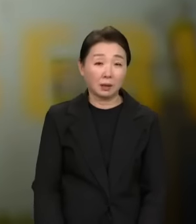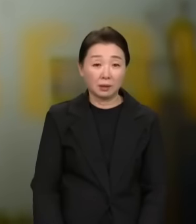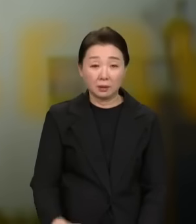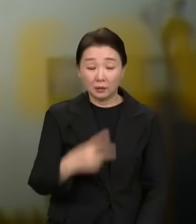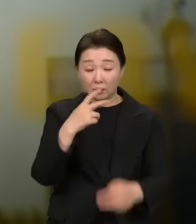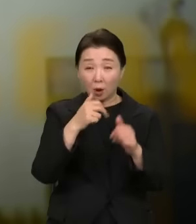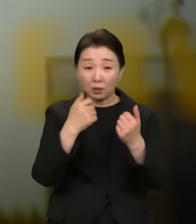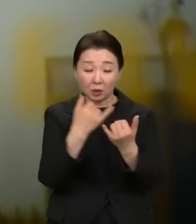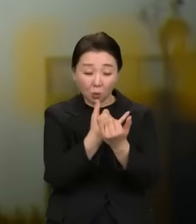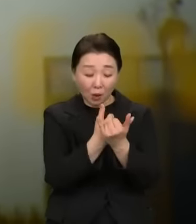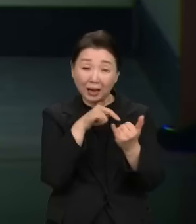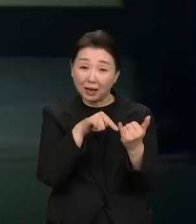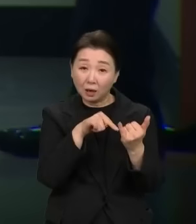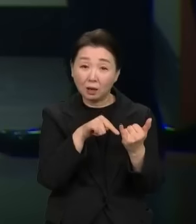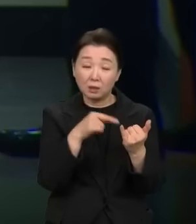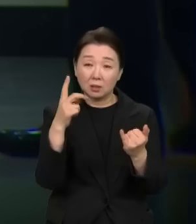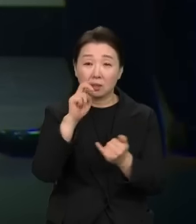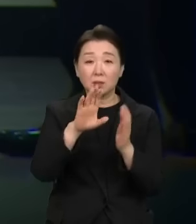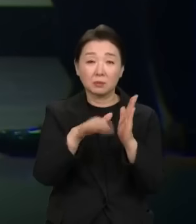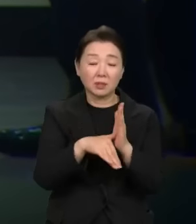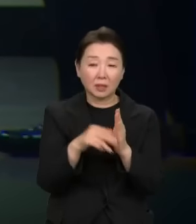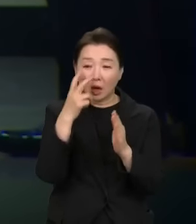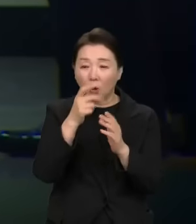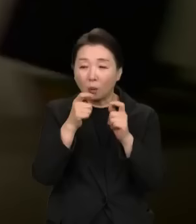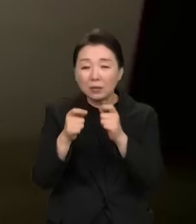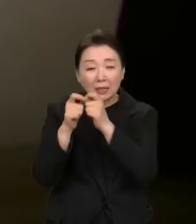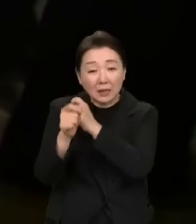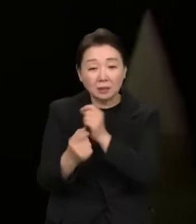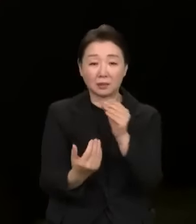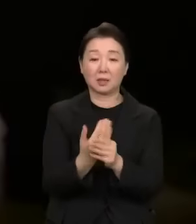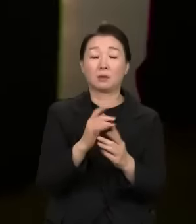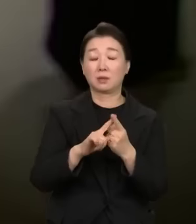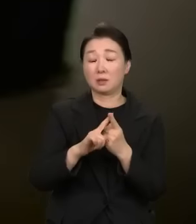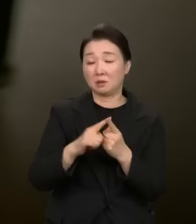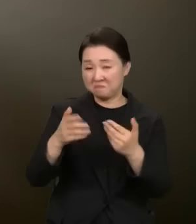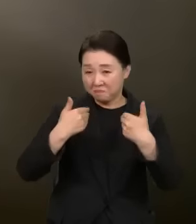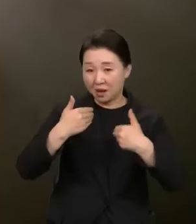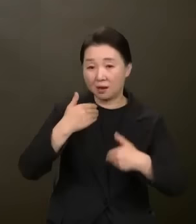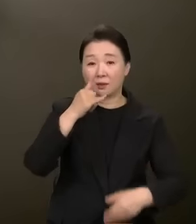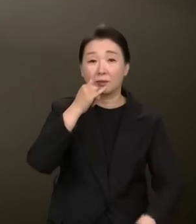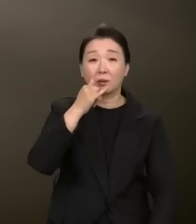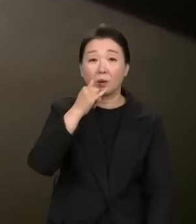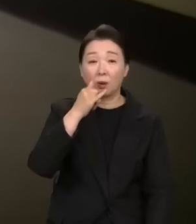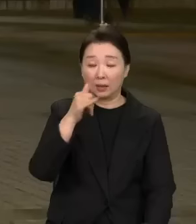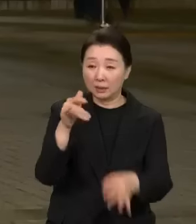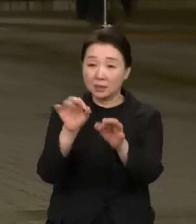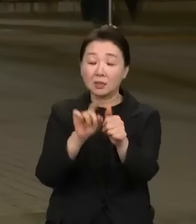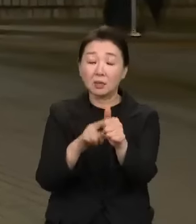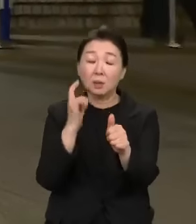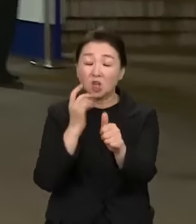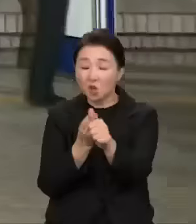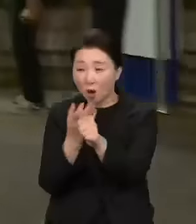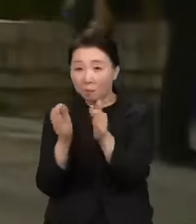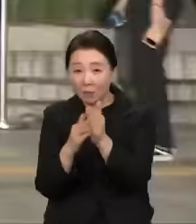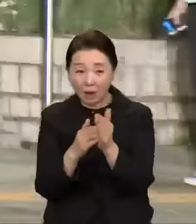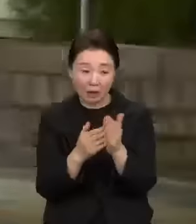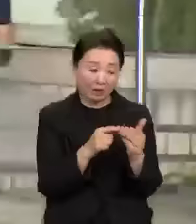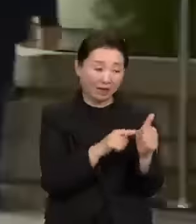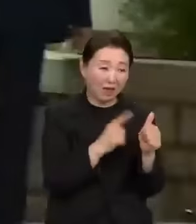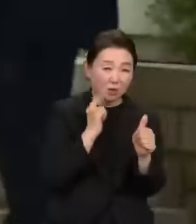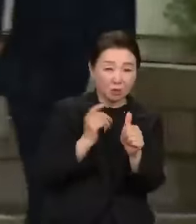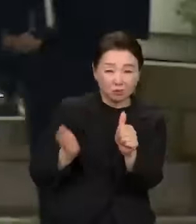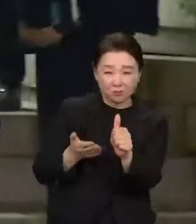검찰은 통화에서 다뤄졌던 2002년 검사 사칭 사건 때 있었던 일들을 파헤쳤습니다. 그 뒤 김 씨는 위증으로, 이 대표는